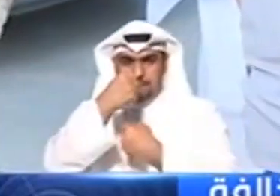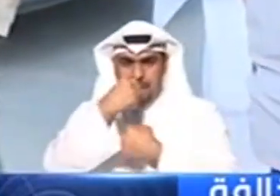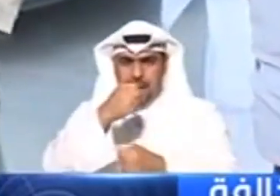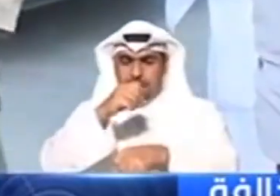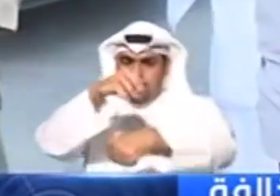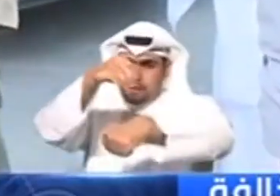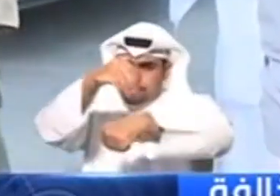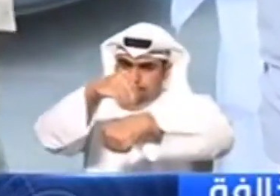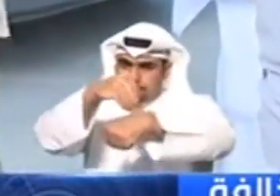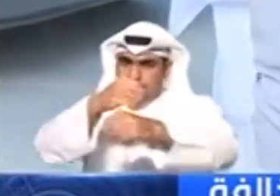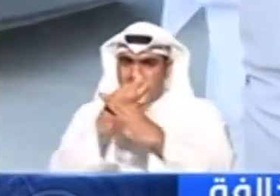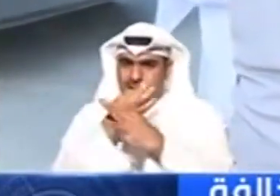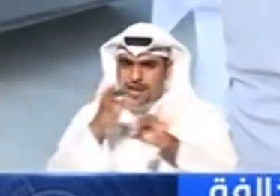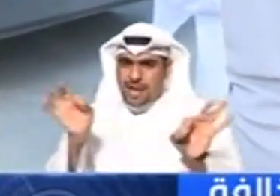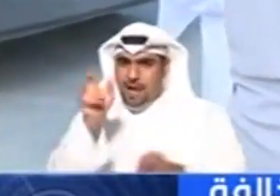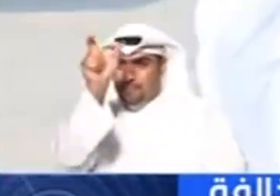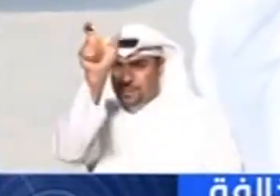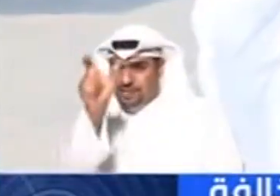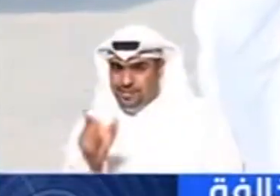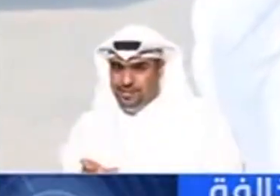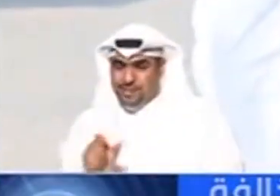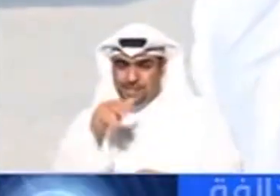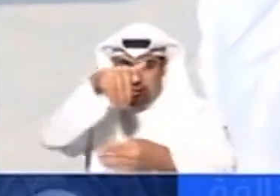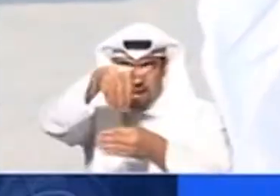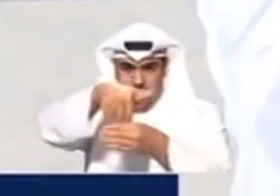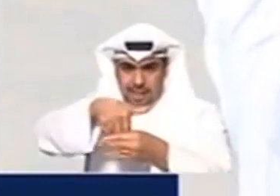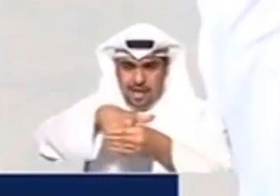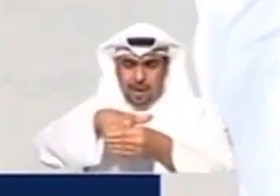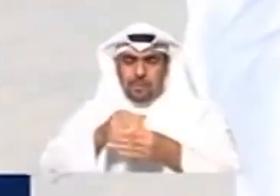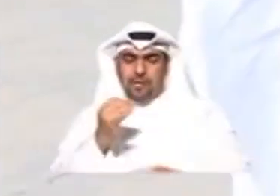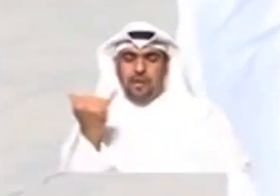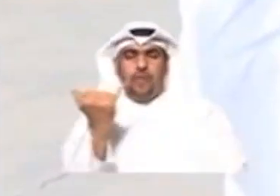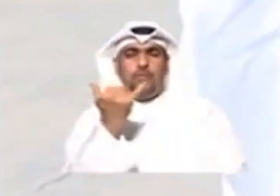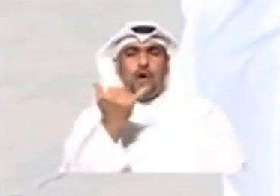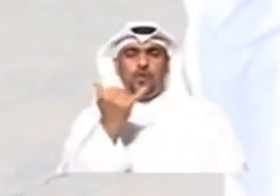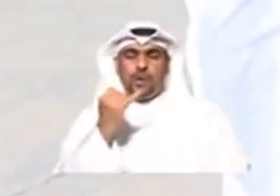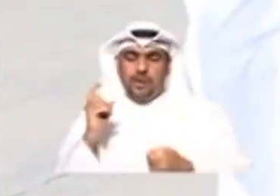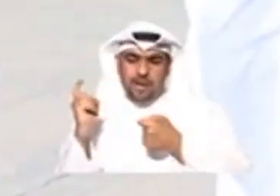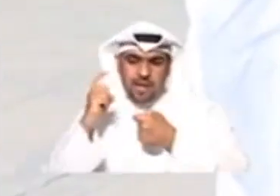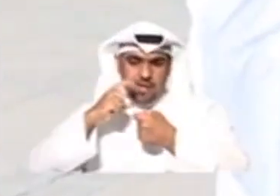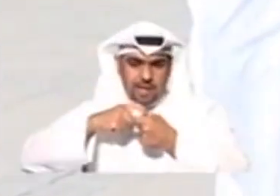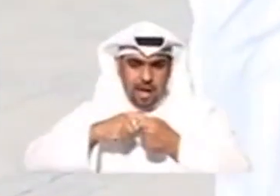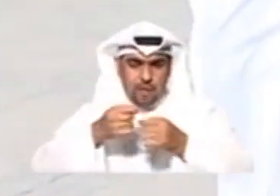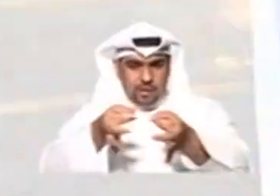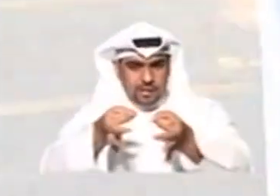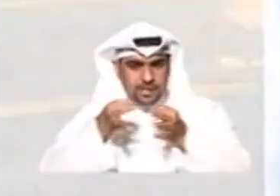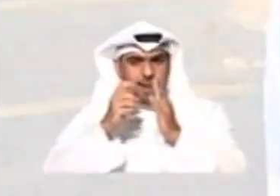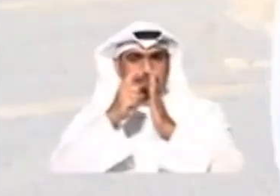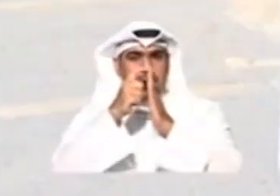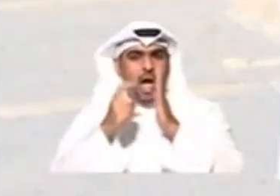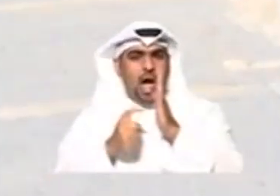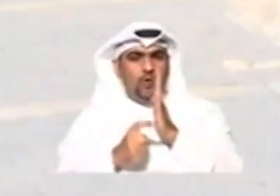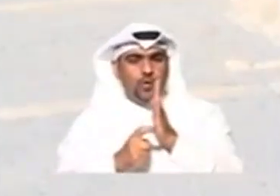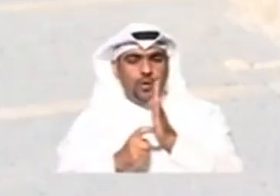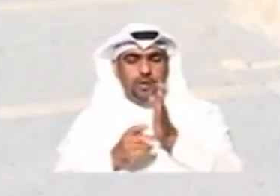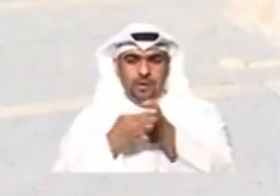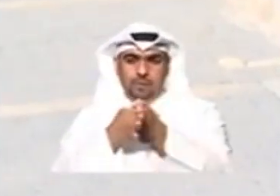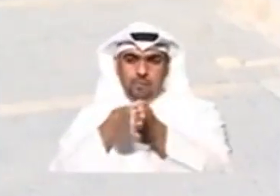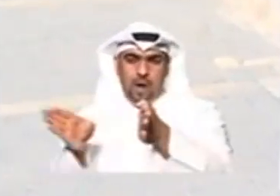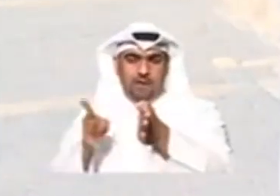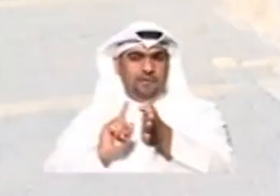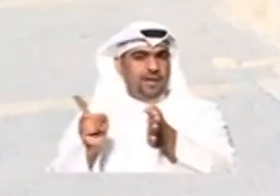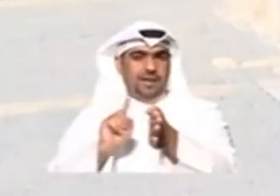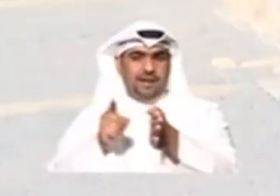كافة الدوائر بضرورة التعاون والالتزام بالقانون وعدم مخالفته على طريق